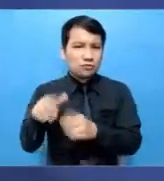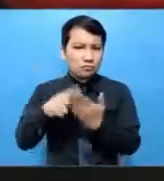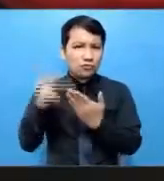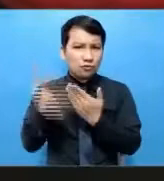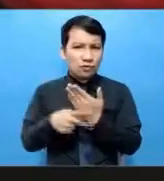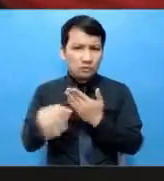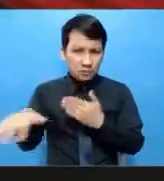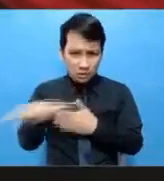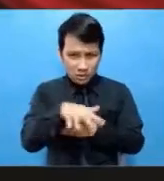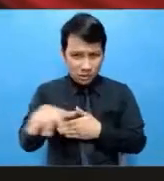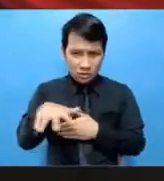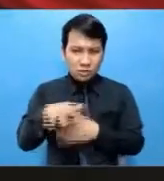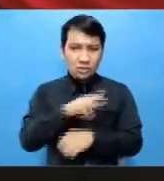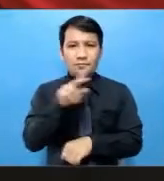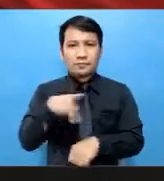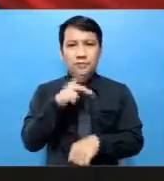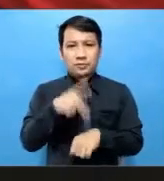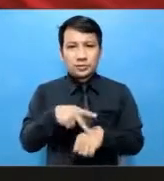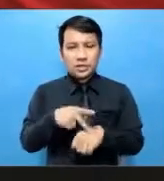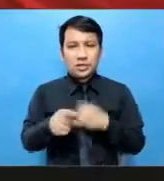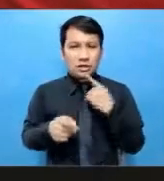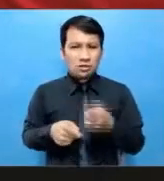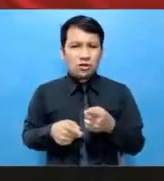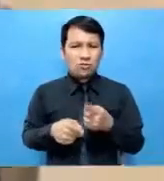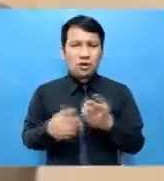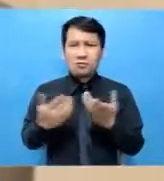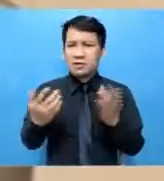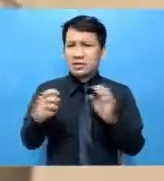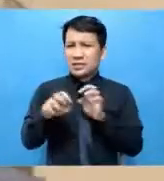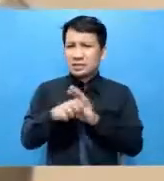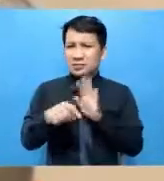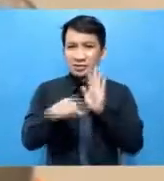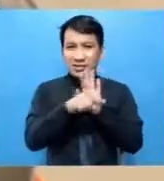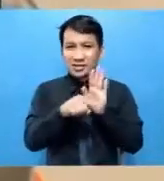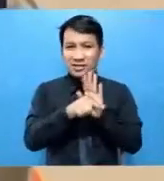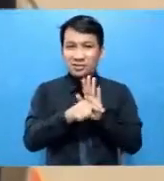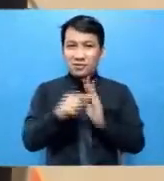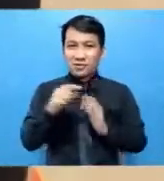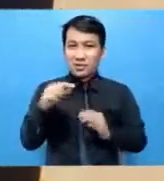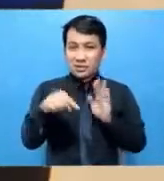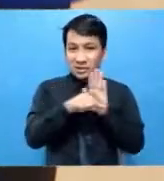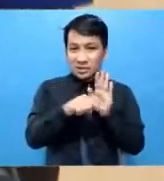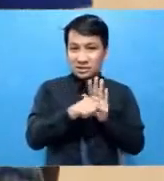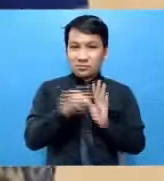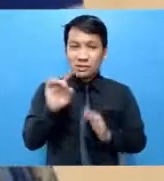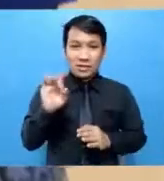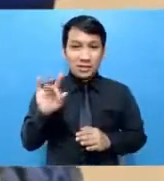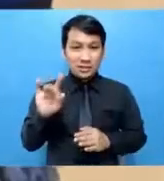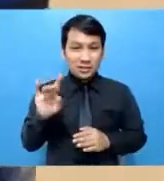lang, aminado silang malaking hamon ang negative 18 degrees Celsius na cold storage requirement nito.